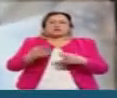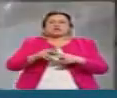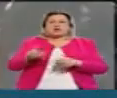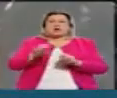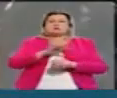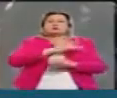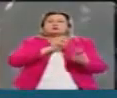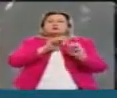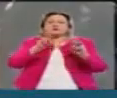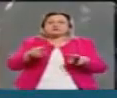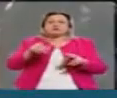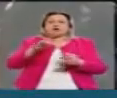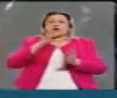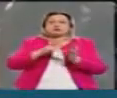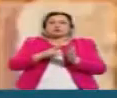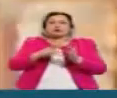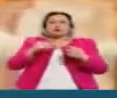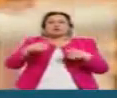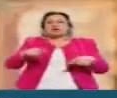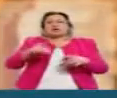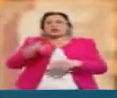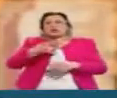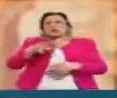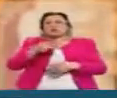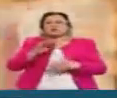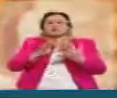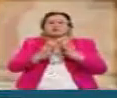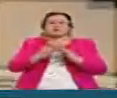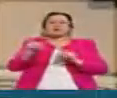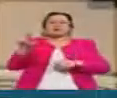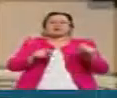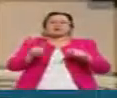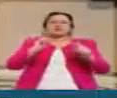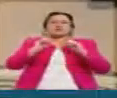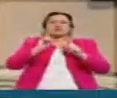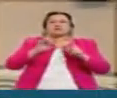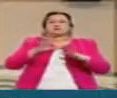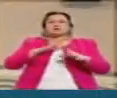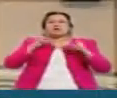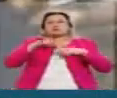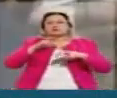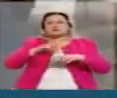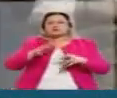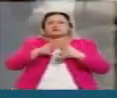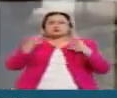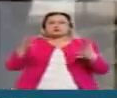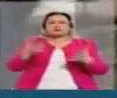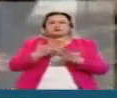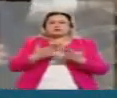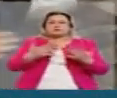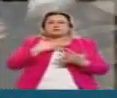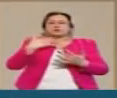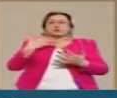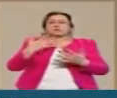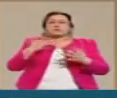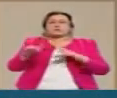ауылдық деңгейде қызмет көрсетеді. Қоғамдық келісім кеңесінің кезекті отырысына мұрындық болғандар былтырғы жылы атқарылған кең көлемді шараларға қысқаша шолу жасады. Ең